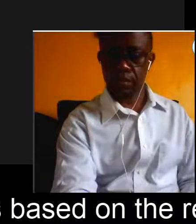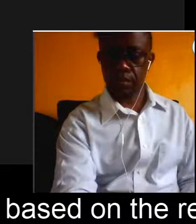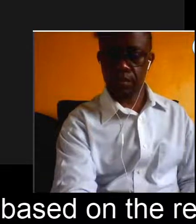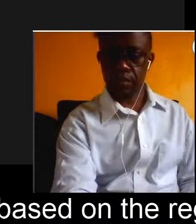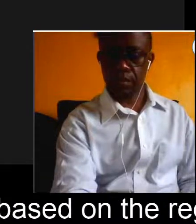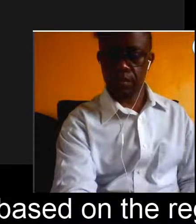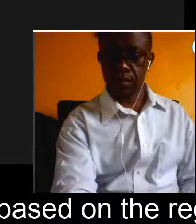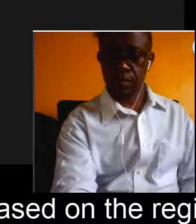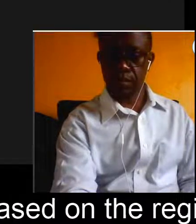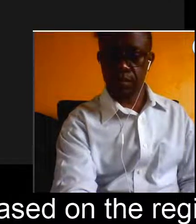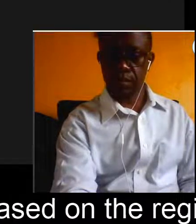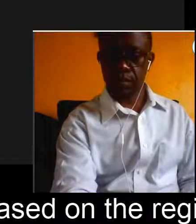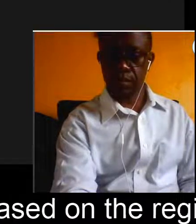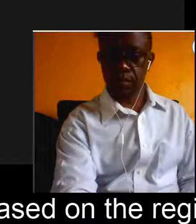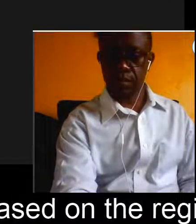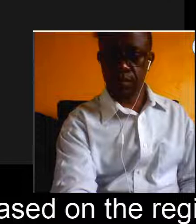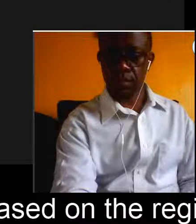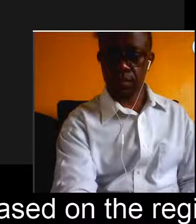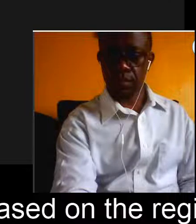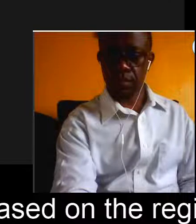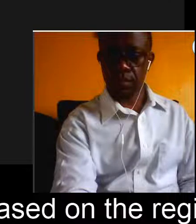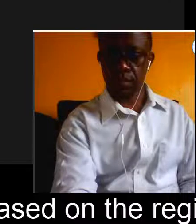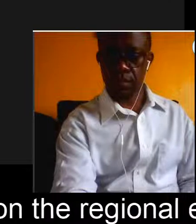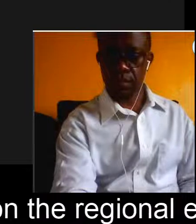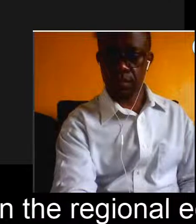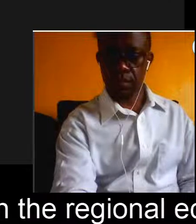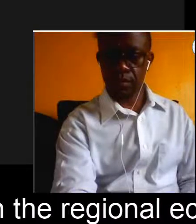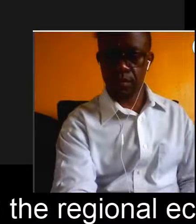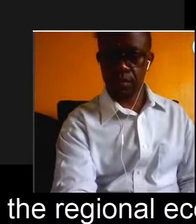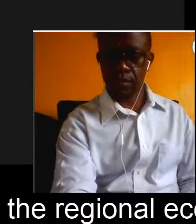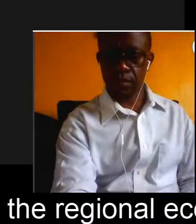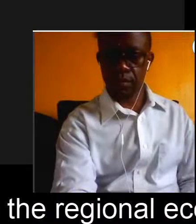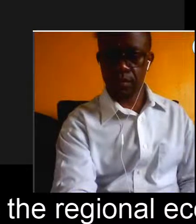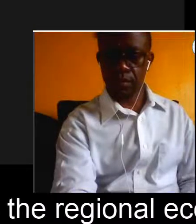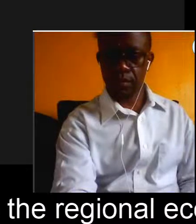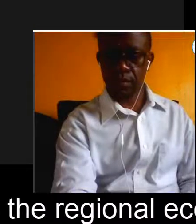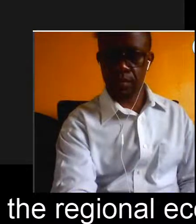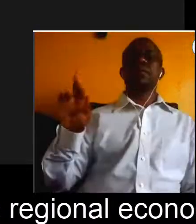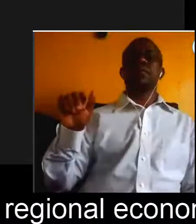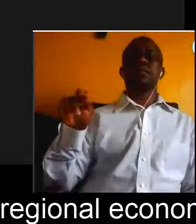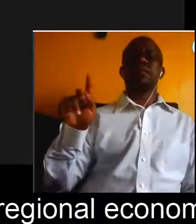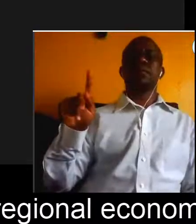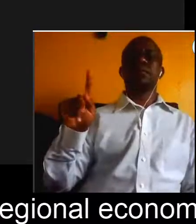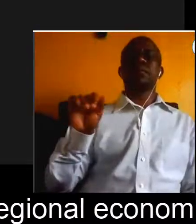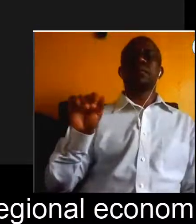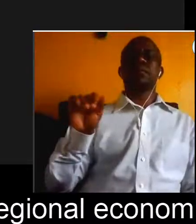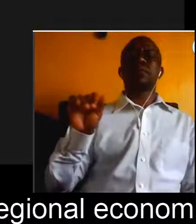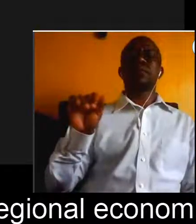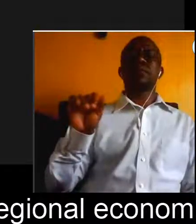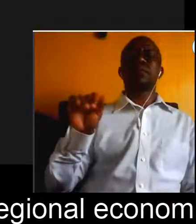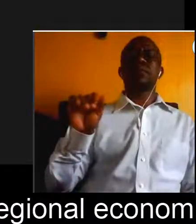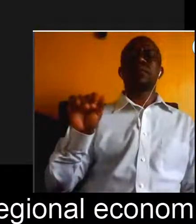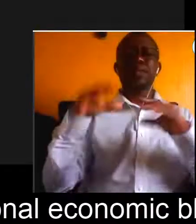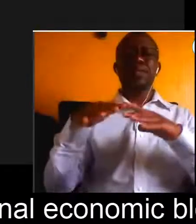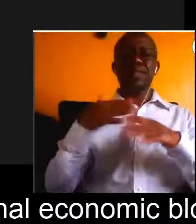Yeah. Sorry, you are not very clear. If you could find